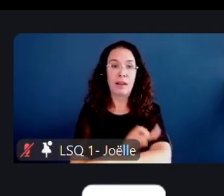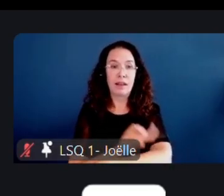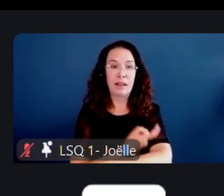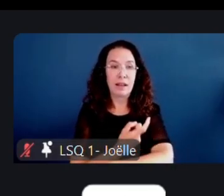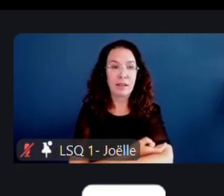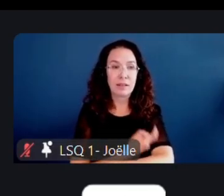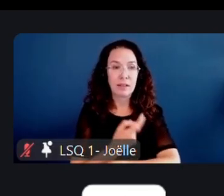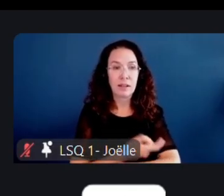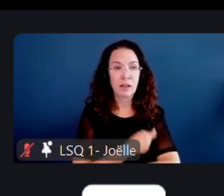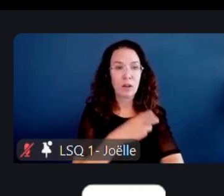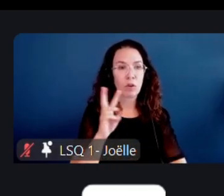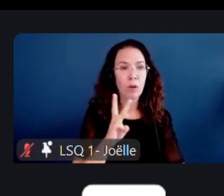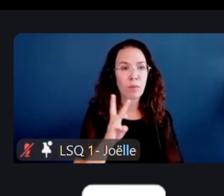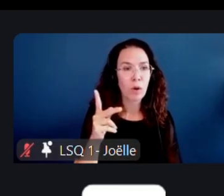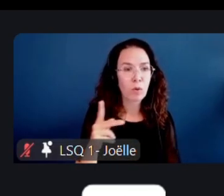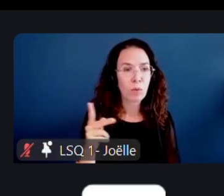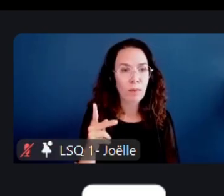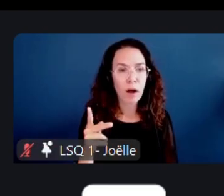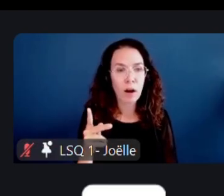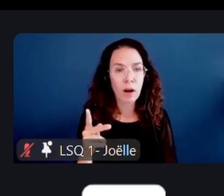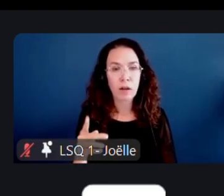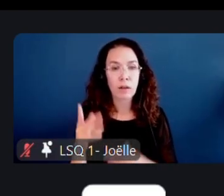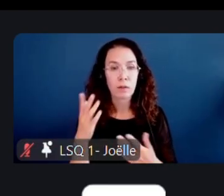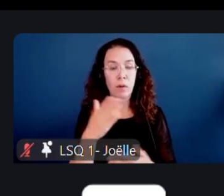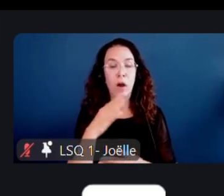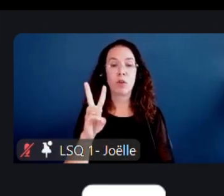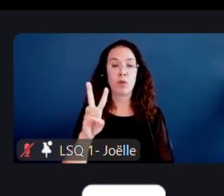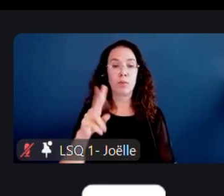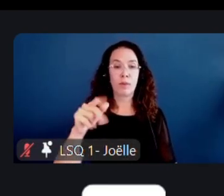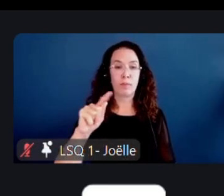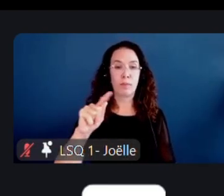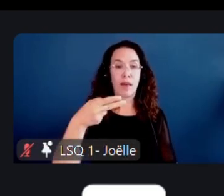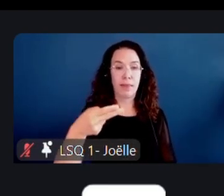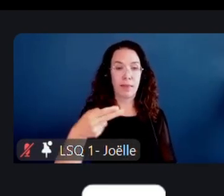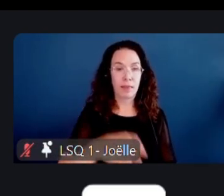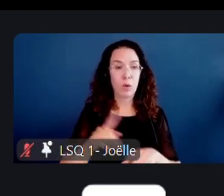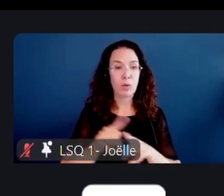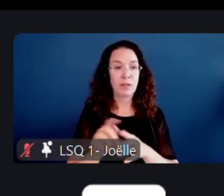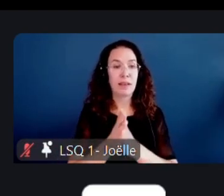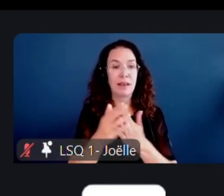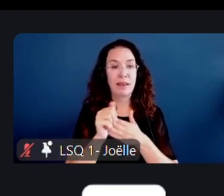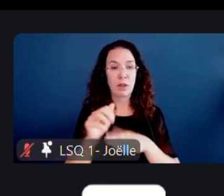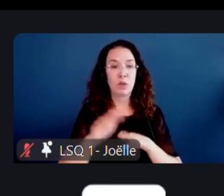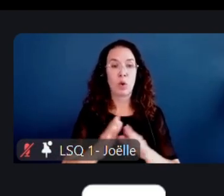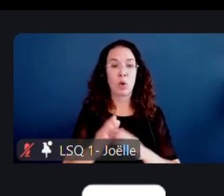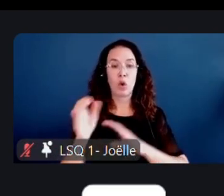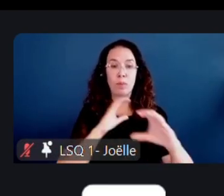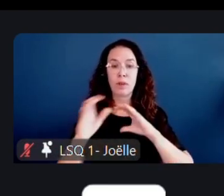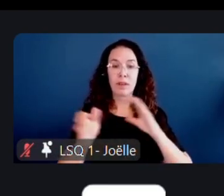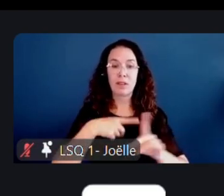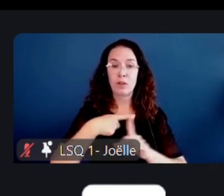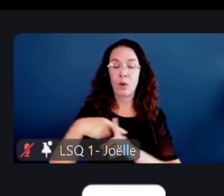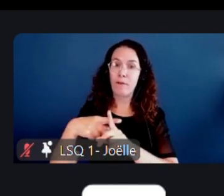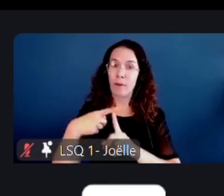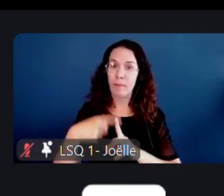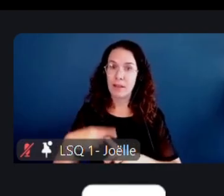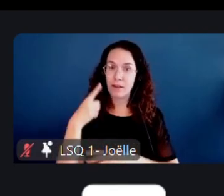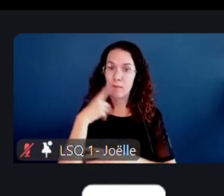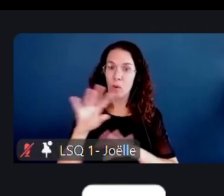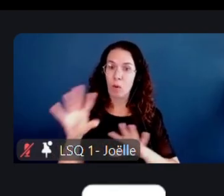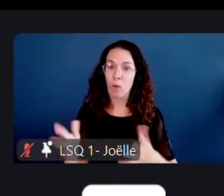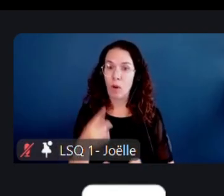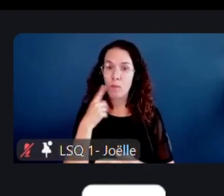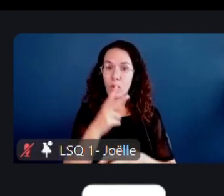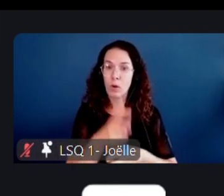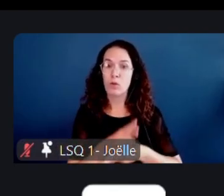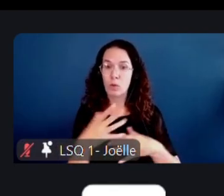Health et du WPATH qui sont des références incontournables. Il y a aussi le guide sur la communication affirmative en matière